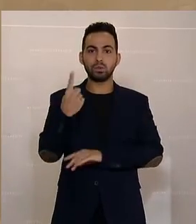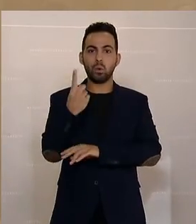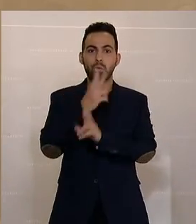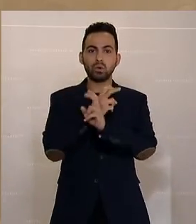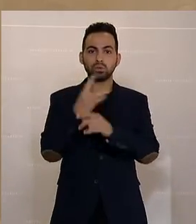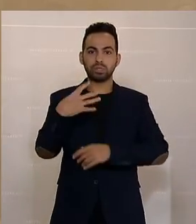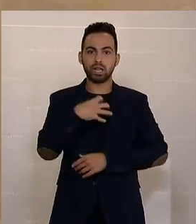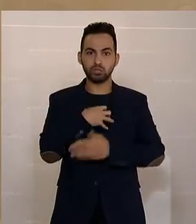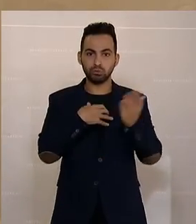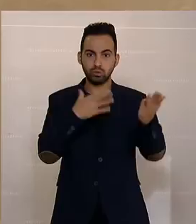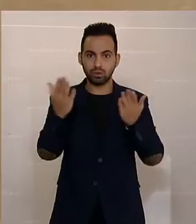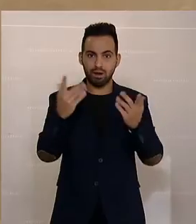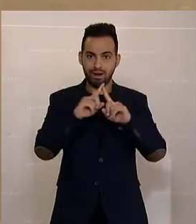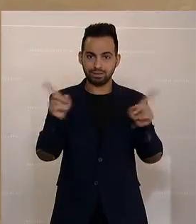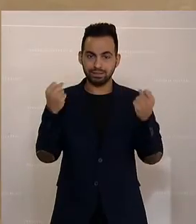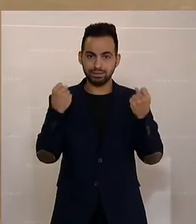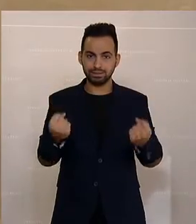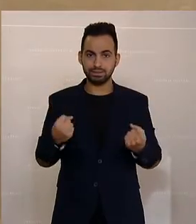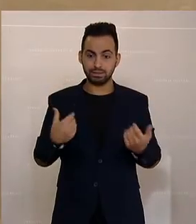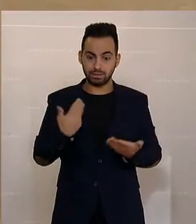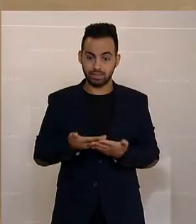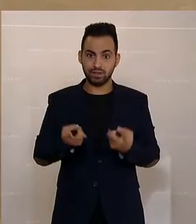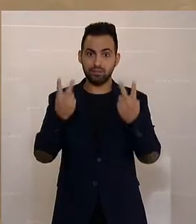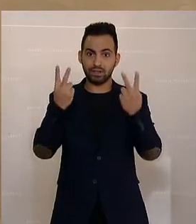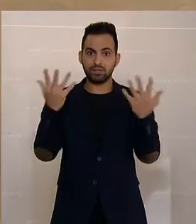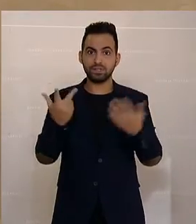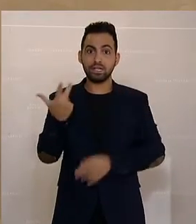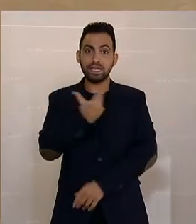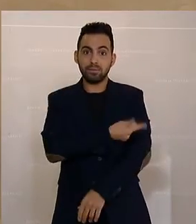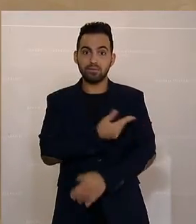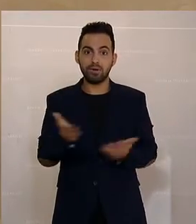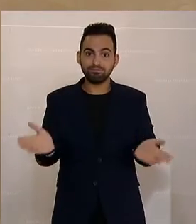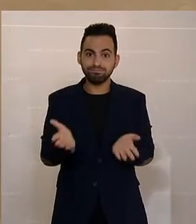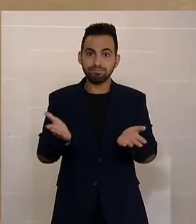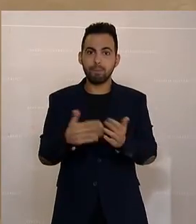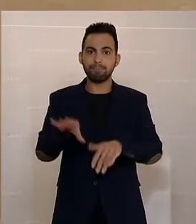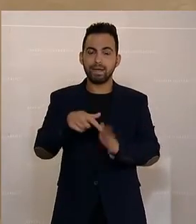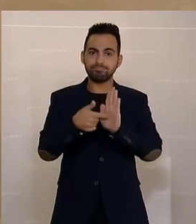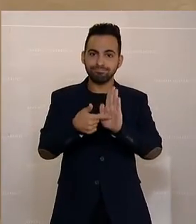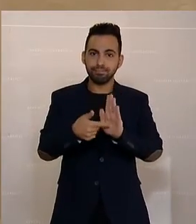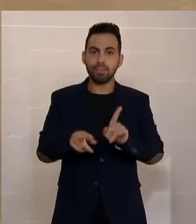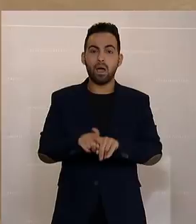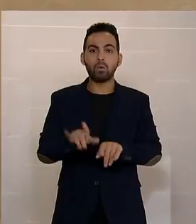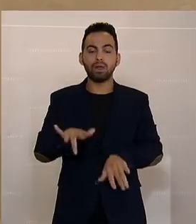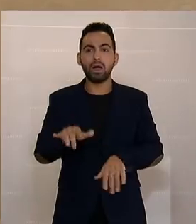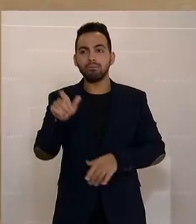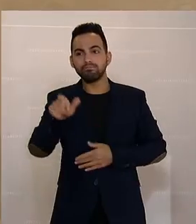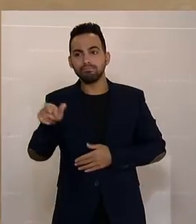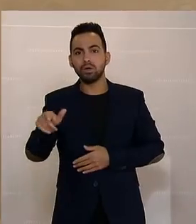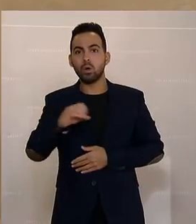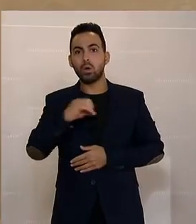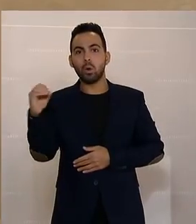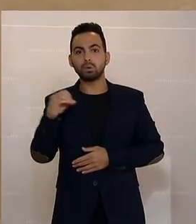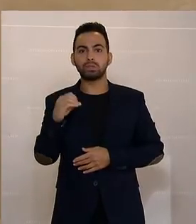Oberösterreich und in Salzburg anders ausschauen. Deswegen ist es wichtig, das Impfen zu betonen, so schmerzlich das für einen